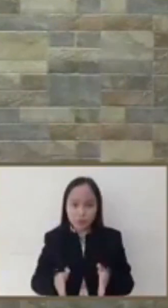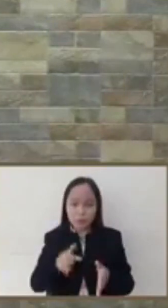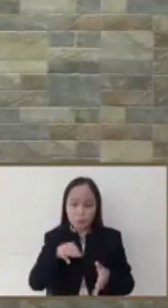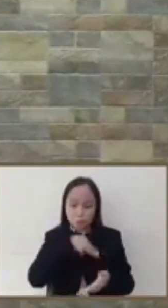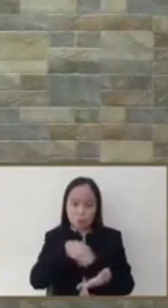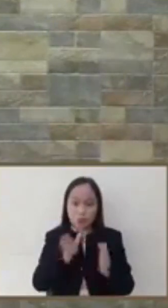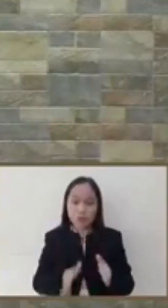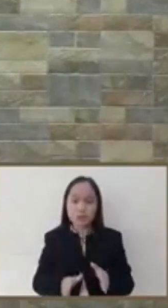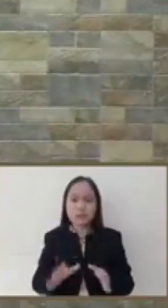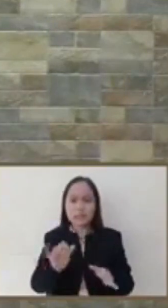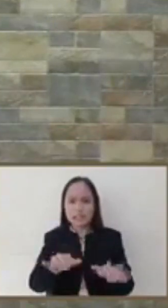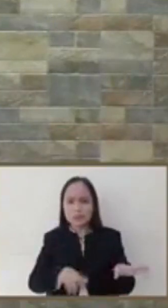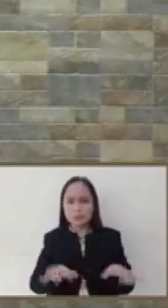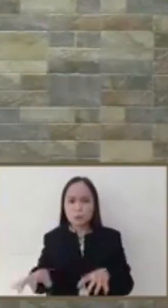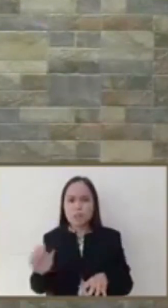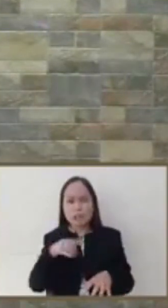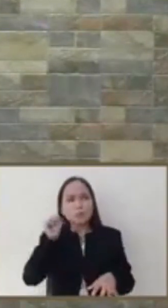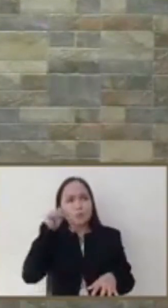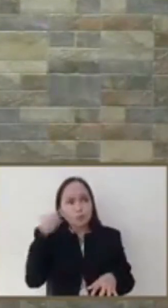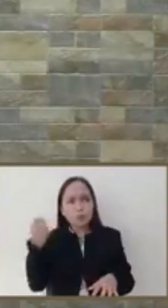Tugtog yan, kapatid. Walang kinalaman sa eternity.